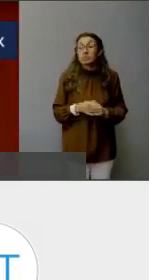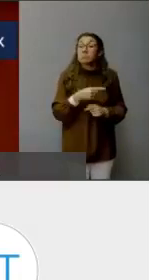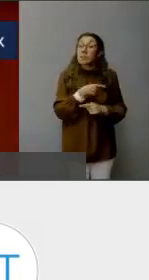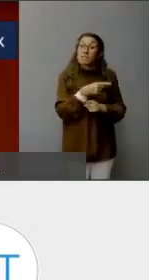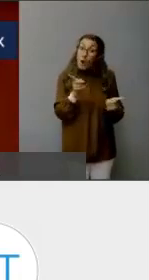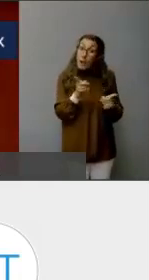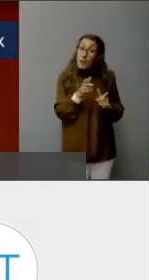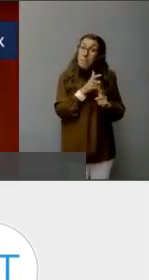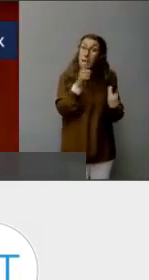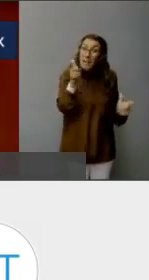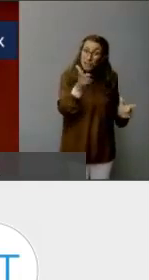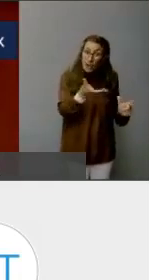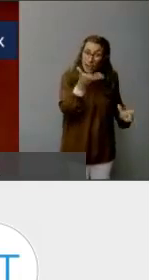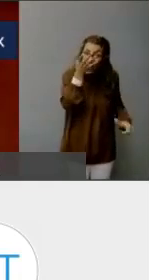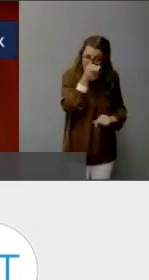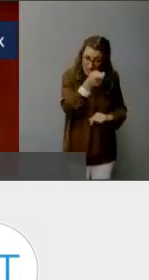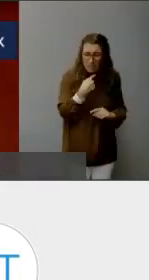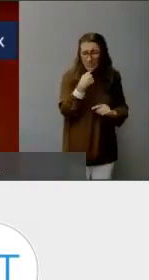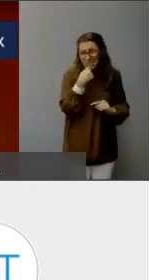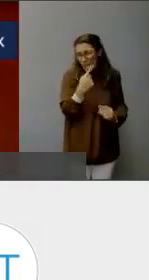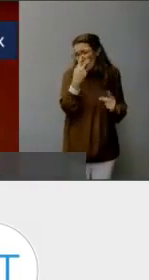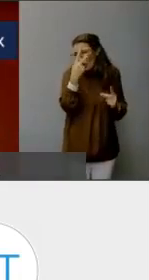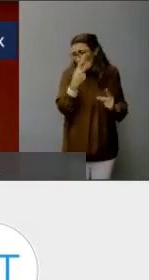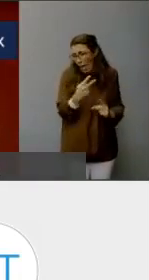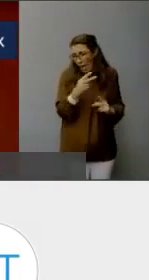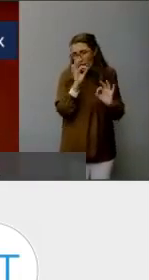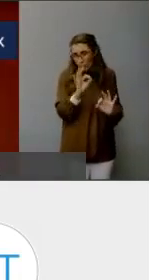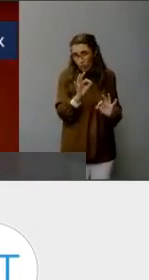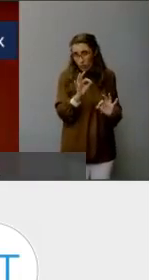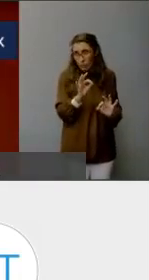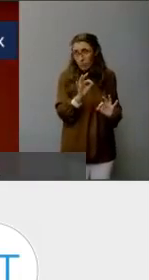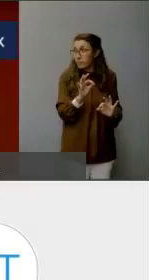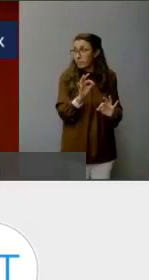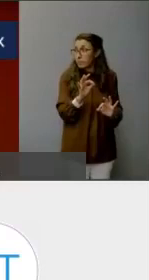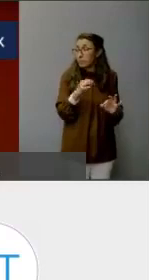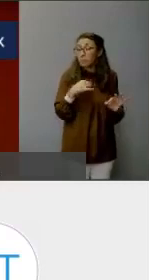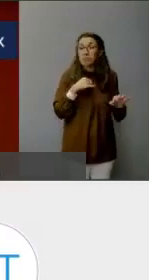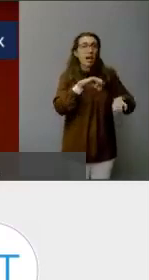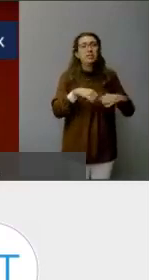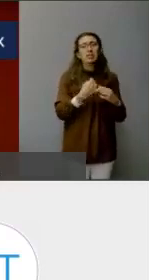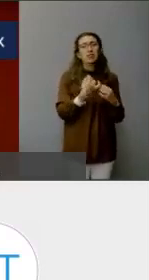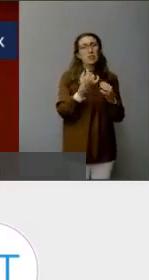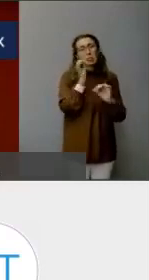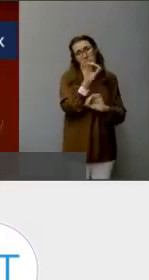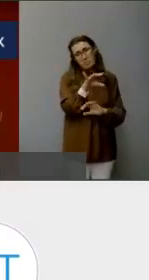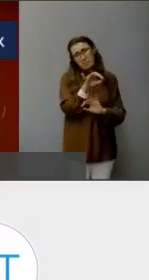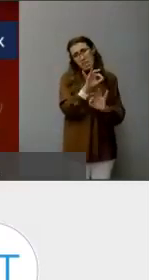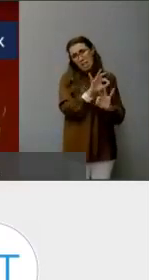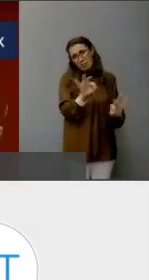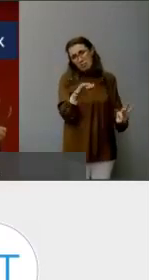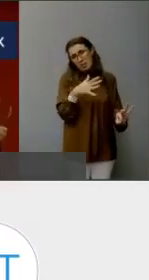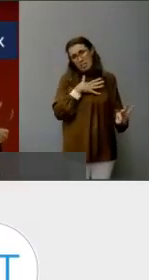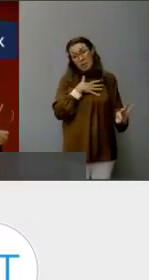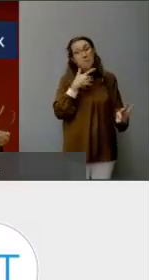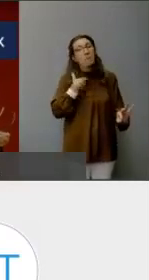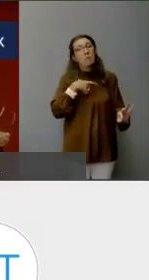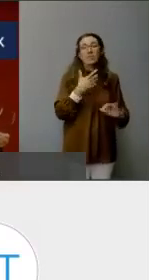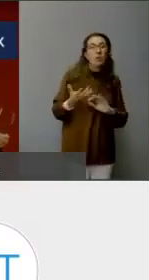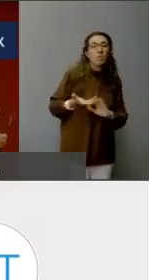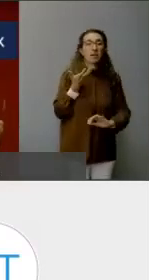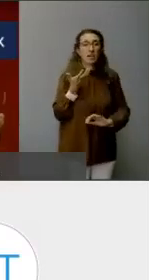maggioranza e lo dico veramente con un atteggiamento educativo perché sono un presuntuoso